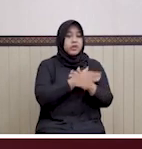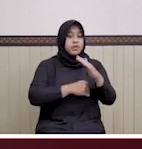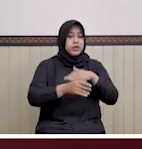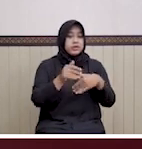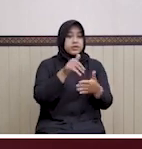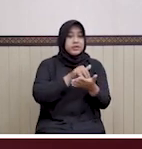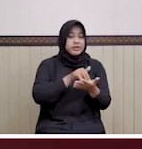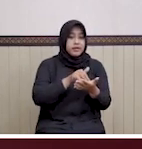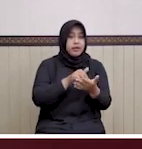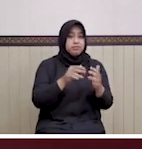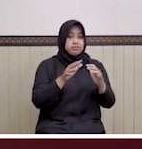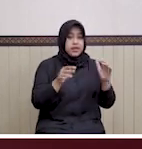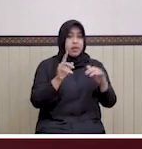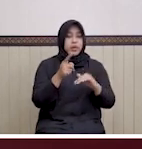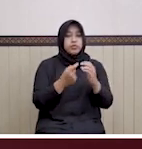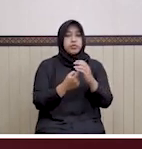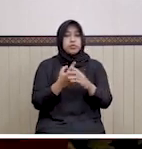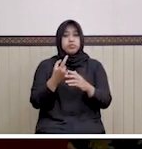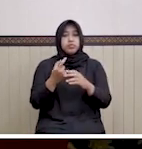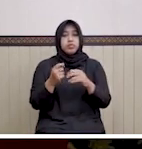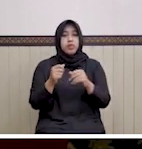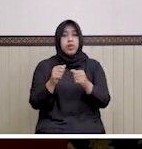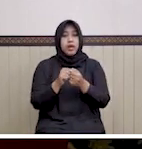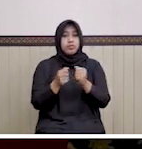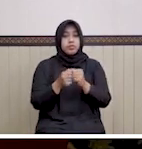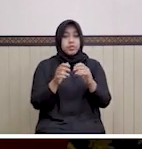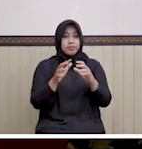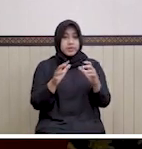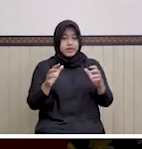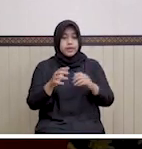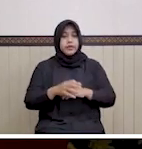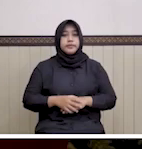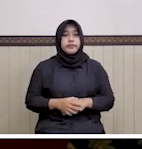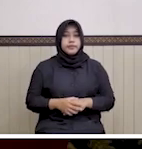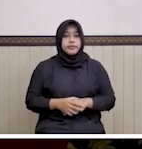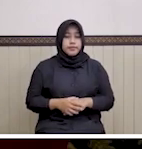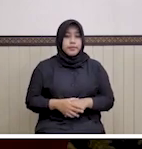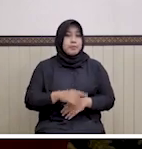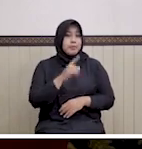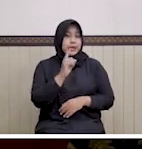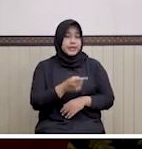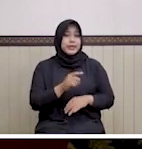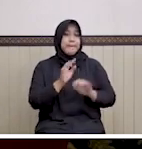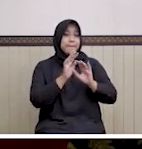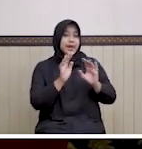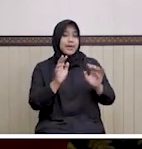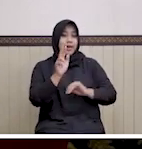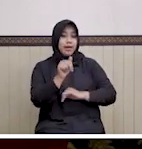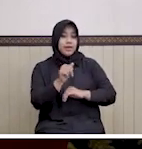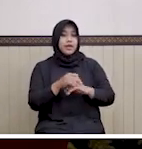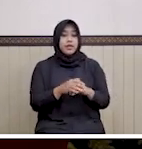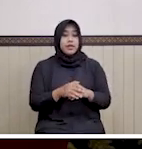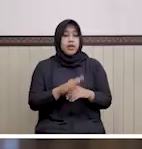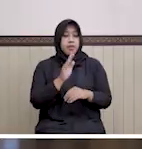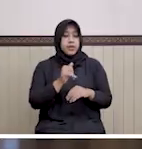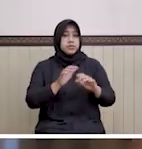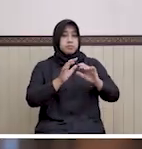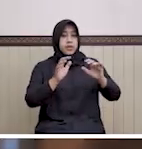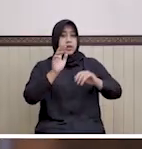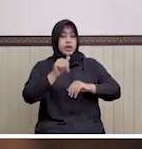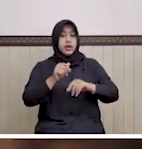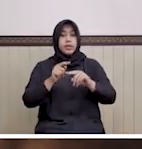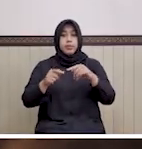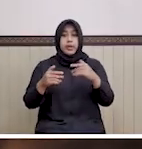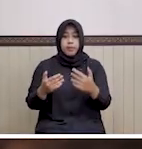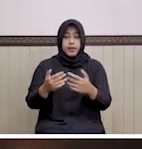jadi sangat besar pasti kasus yang menimpanya Oke Kansai lainnya yang diam pasti lebih banyak yang diam pasti lebih banyak ia